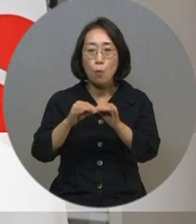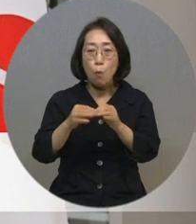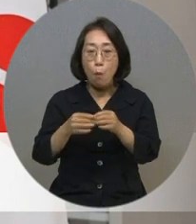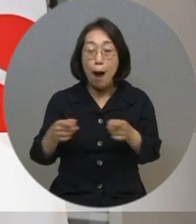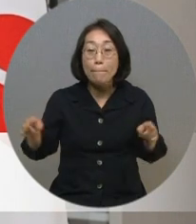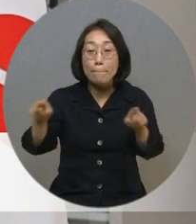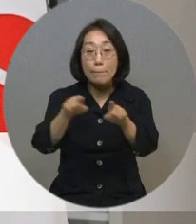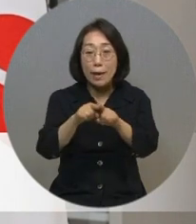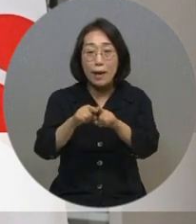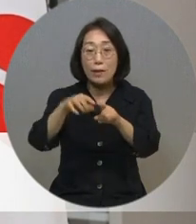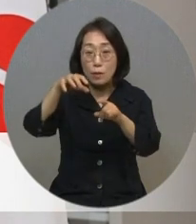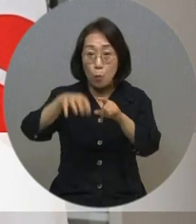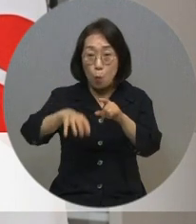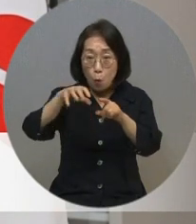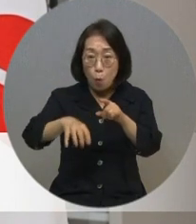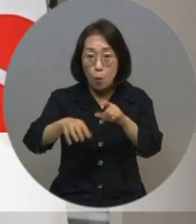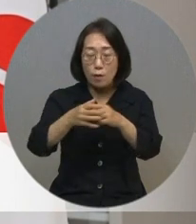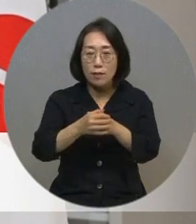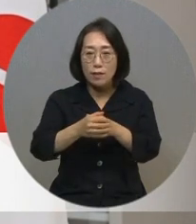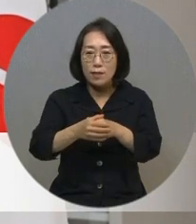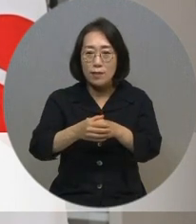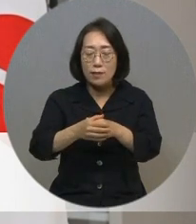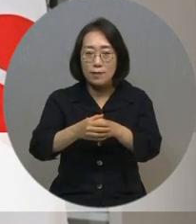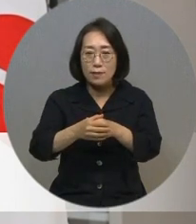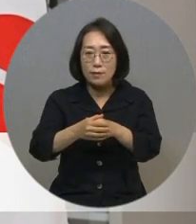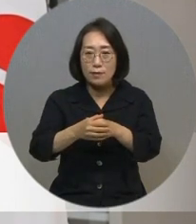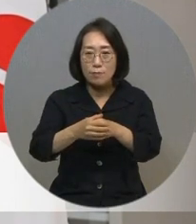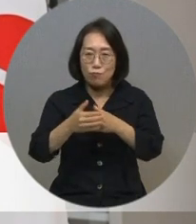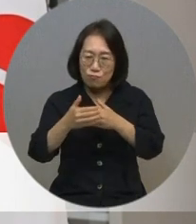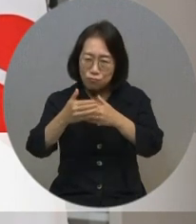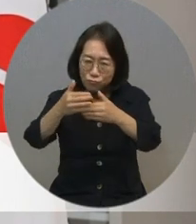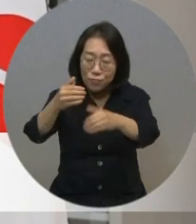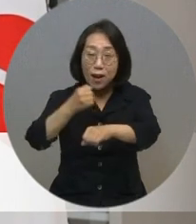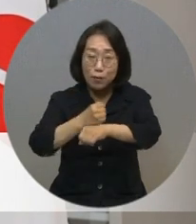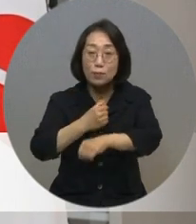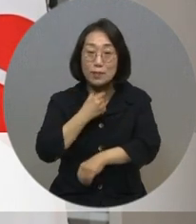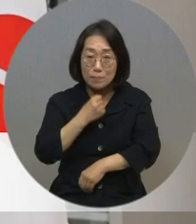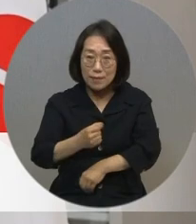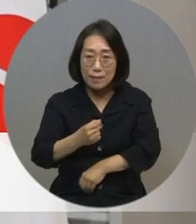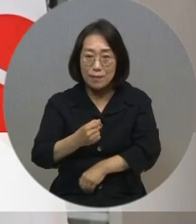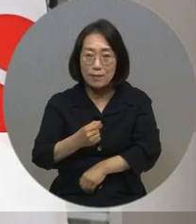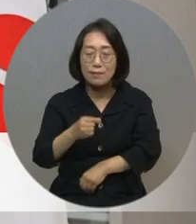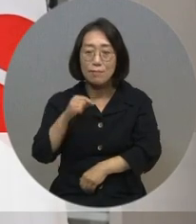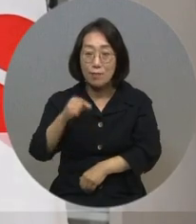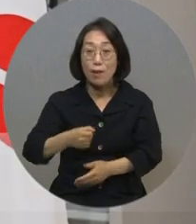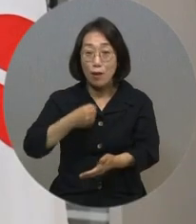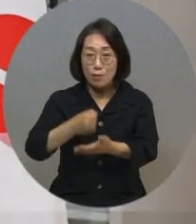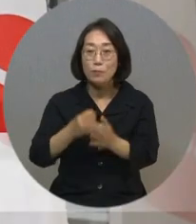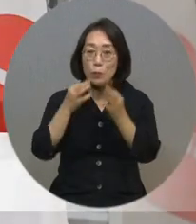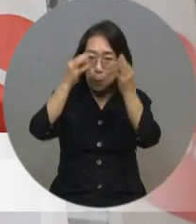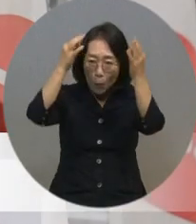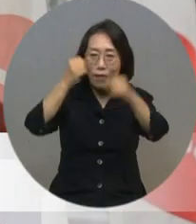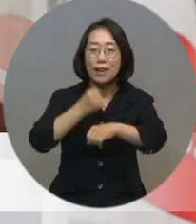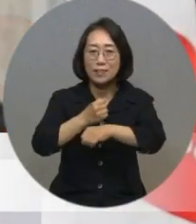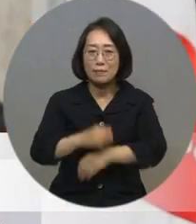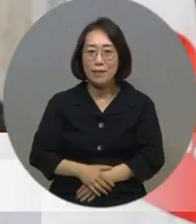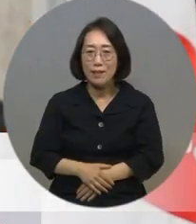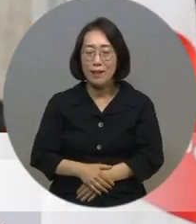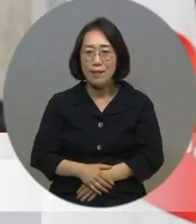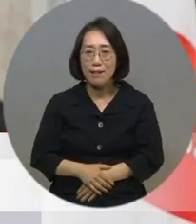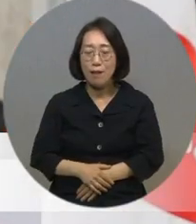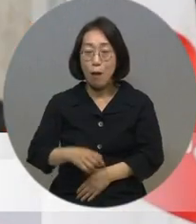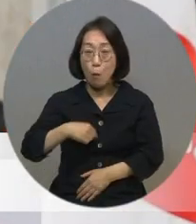공동체를 이루어 나가겠다는 전 다짐을 하면서 최선의 노력을 다하겠습니다. 어떤